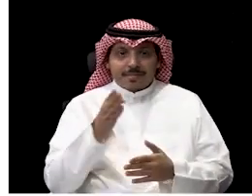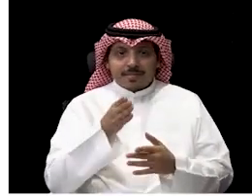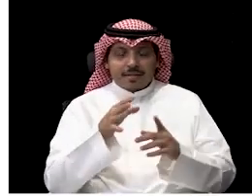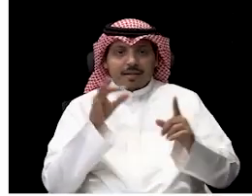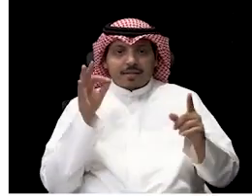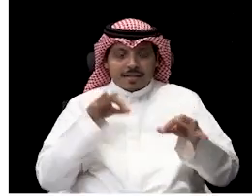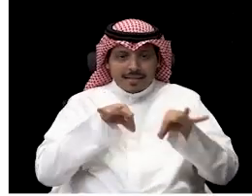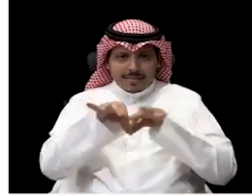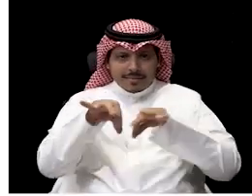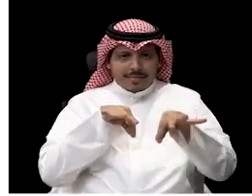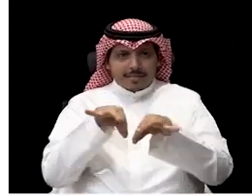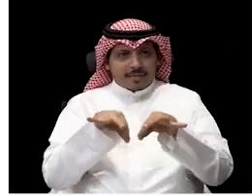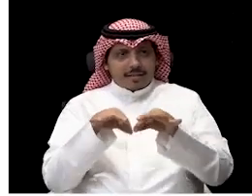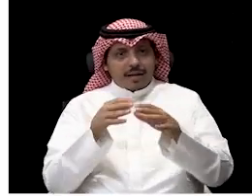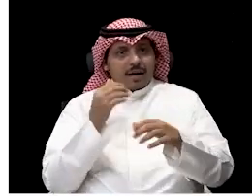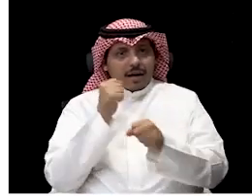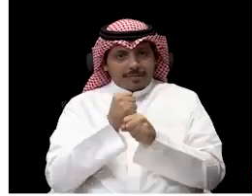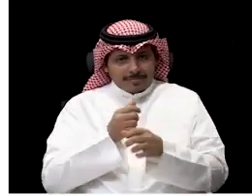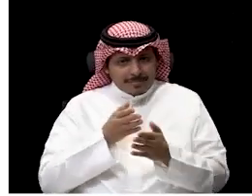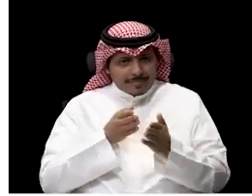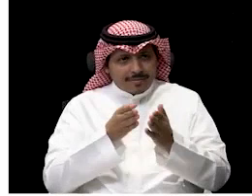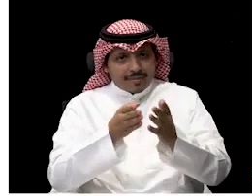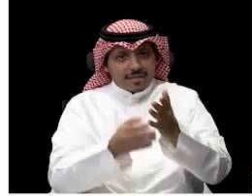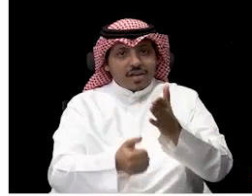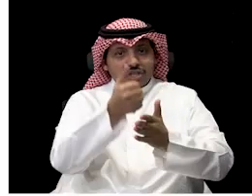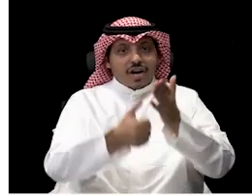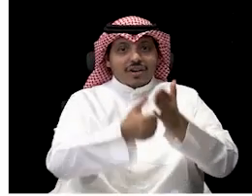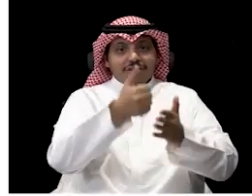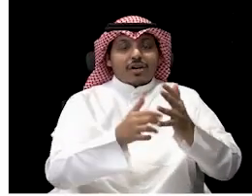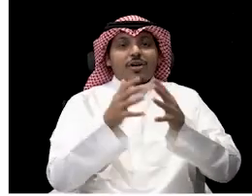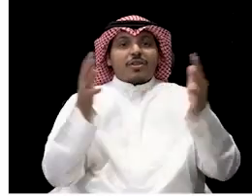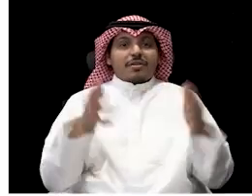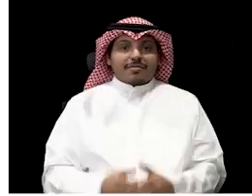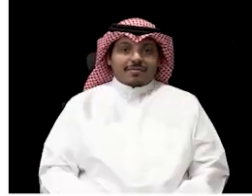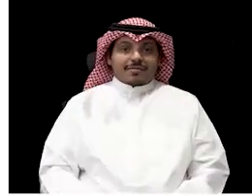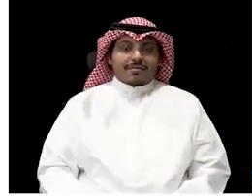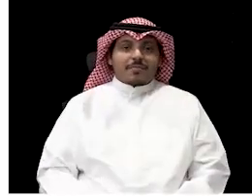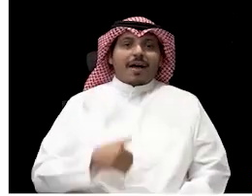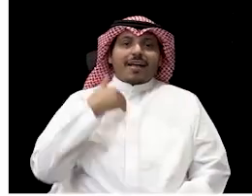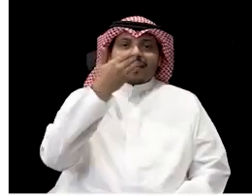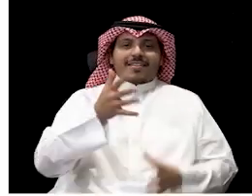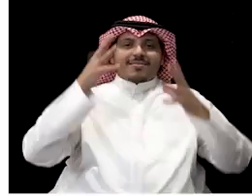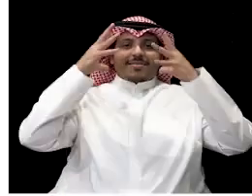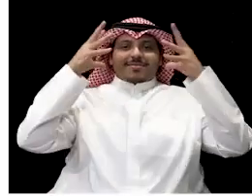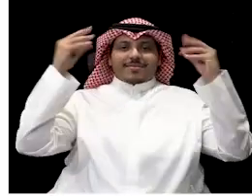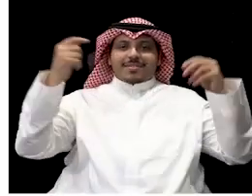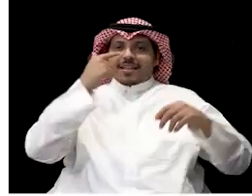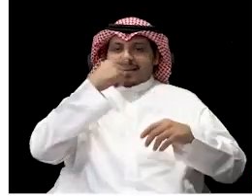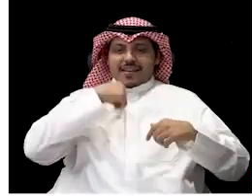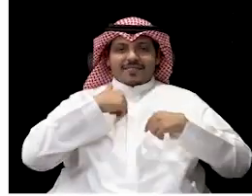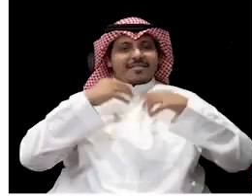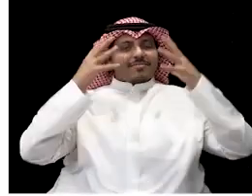التخطيط للعمل بما يحقق مستوى عالي من النجاح والتفوق، ومن ثم الشعور بالرضا والارتياح